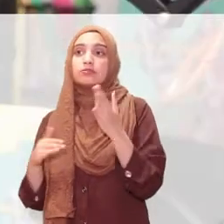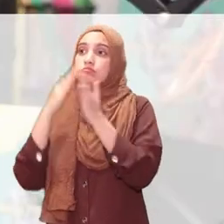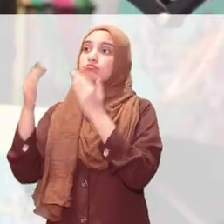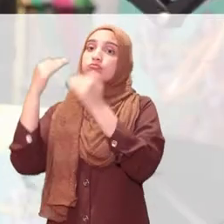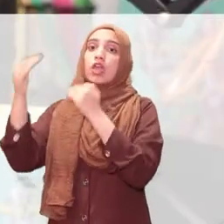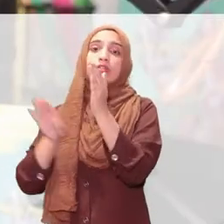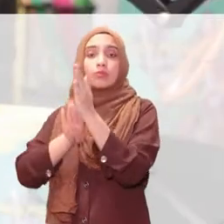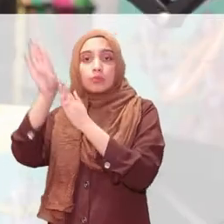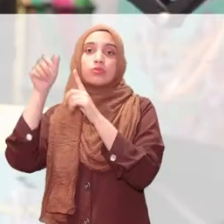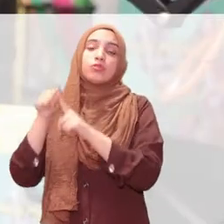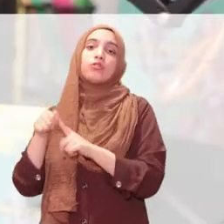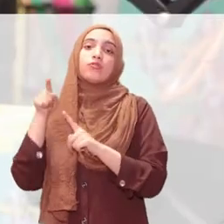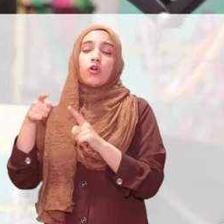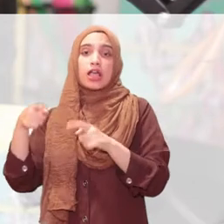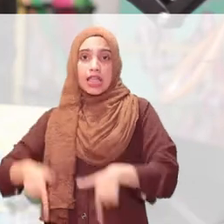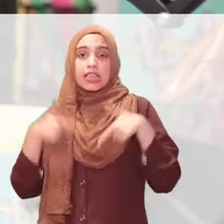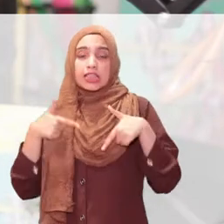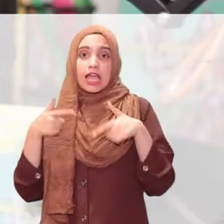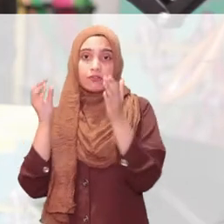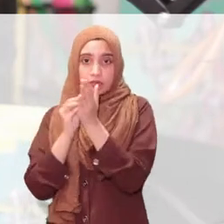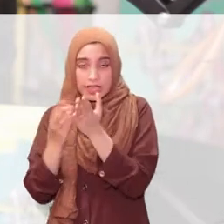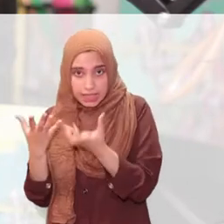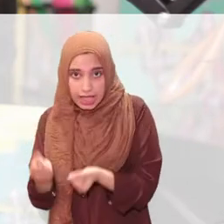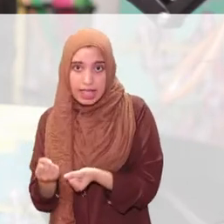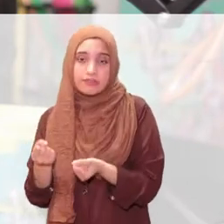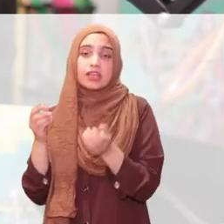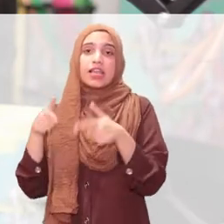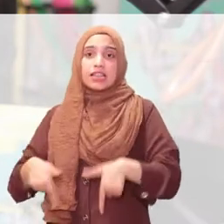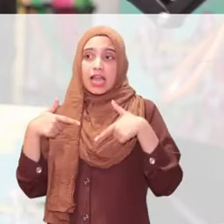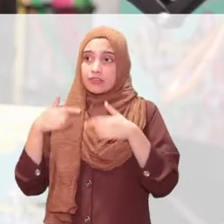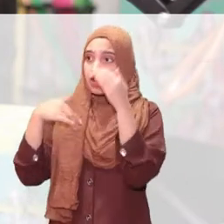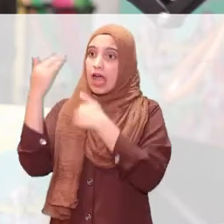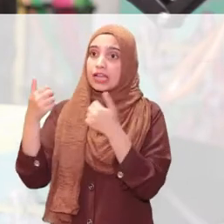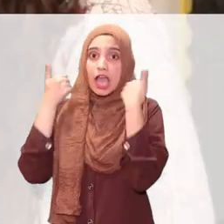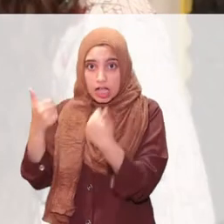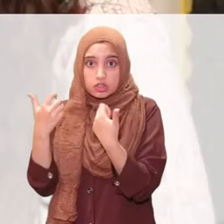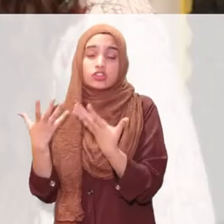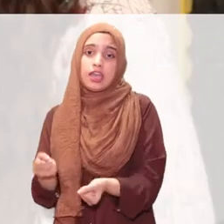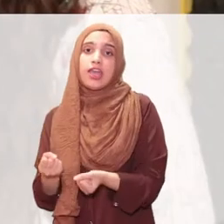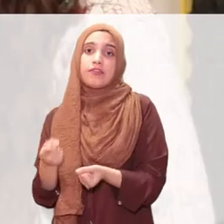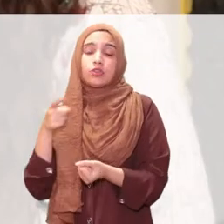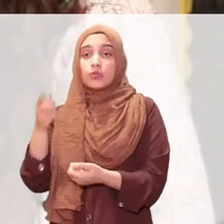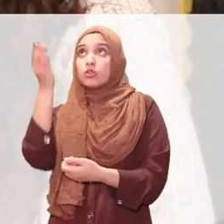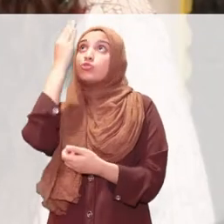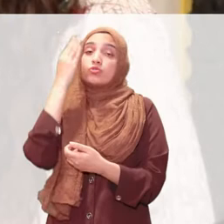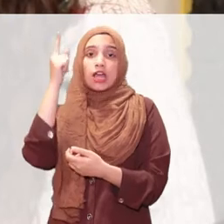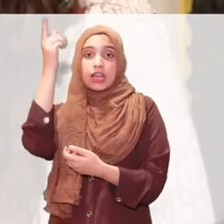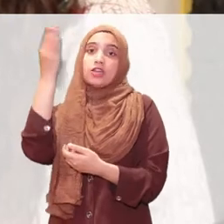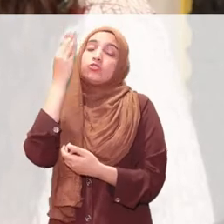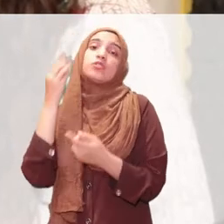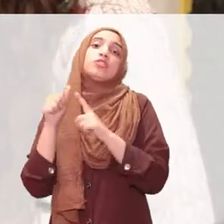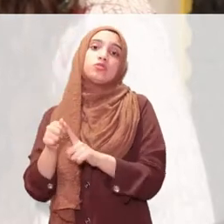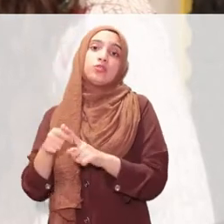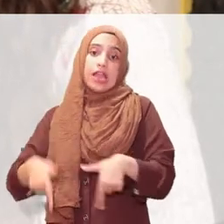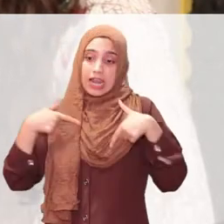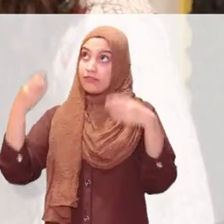एंड हाउ टू रीच यॉर्क शुक्र अदा करना चाहिए जो हर आपको मीटर है तो मेरे ख्याल से इससे ज्यादा इस